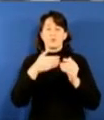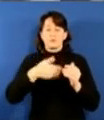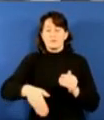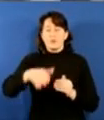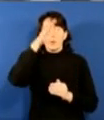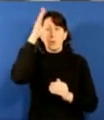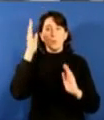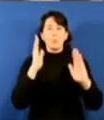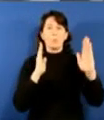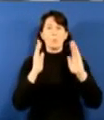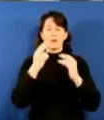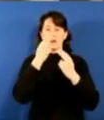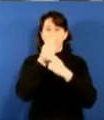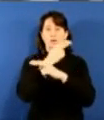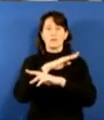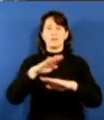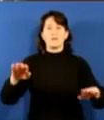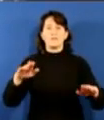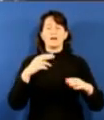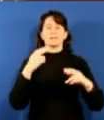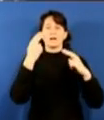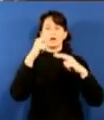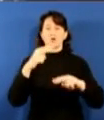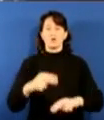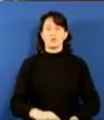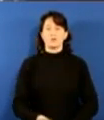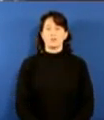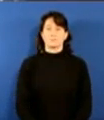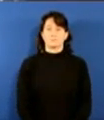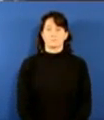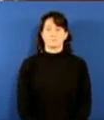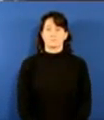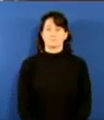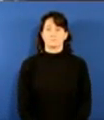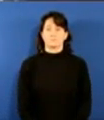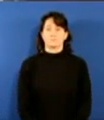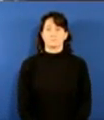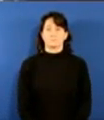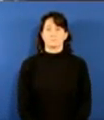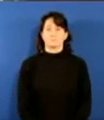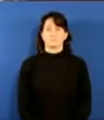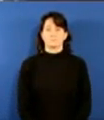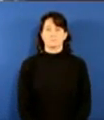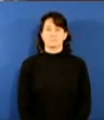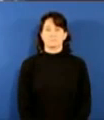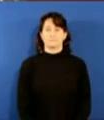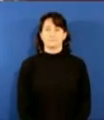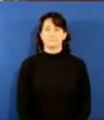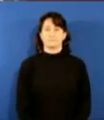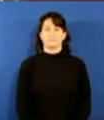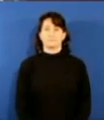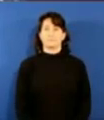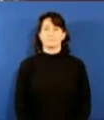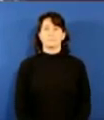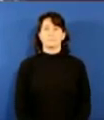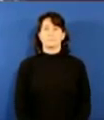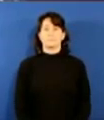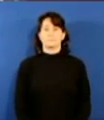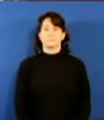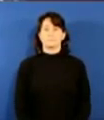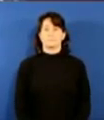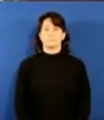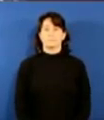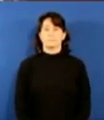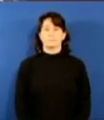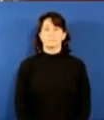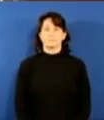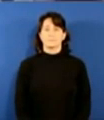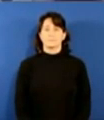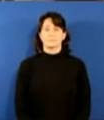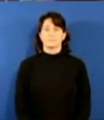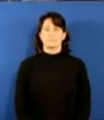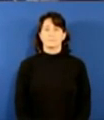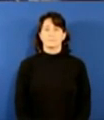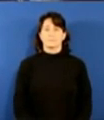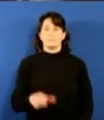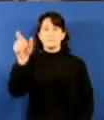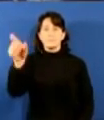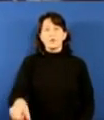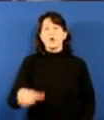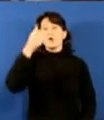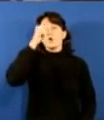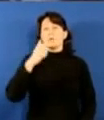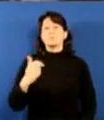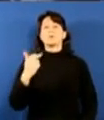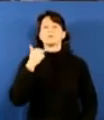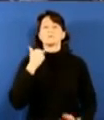finantzatzeko. Horrez gain, Udalekuak 2012 kanpainaren barruan, Bizkaiko Foru Aldundiak eta Atletik Klubek hitzarmen bat sinatu